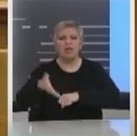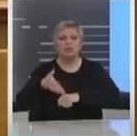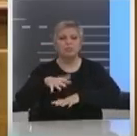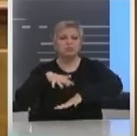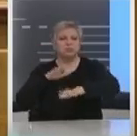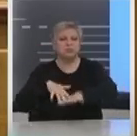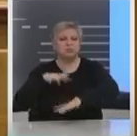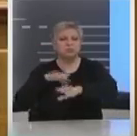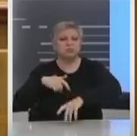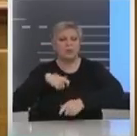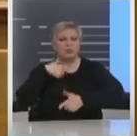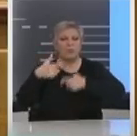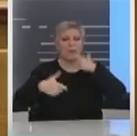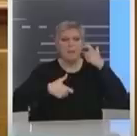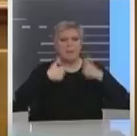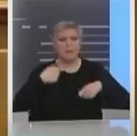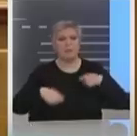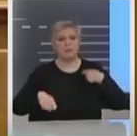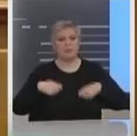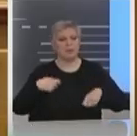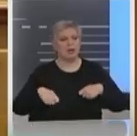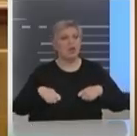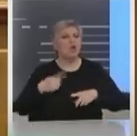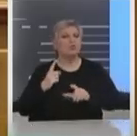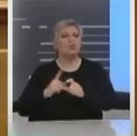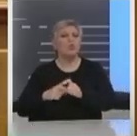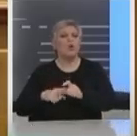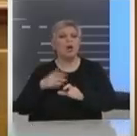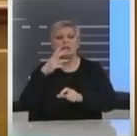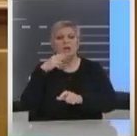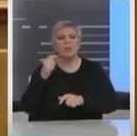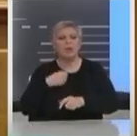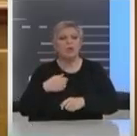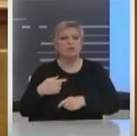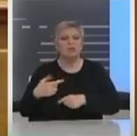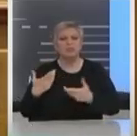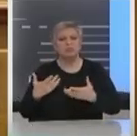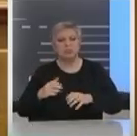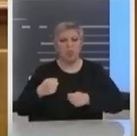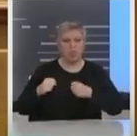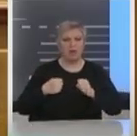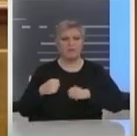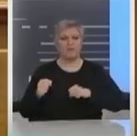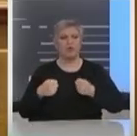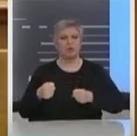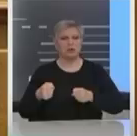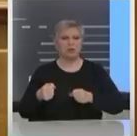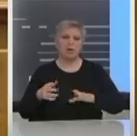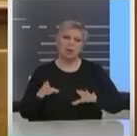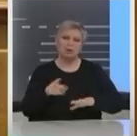αντίδραση από το Κομμουνιστικό Κόμμα, αλλά αυτά θα τα βρείτε μεταξύ σας. Η δικιά μας θέση είναι απολύτως